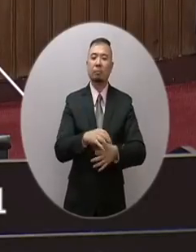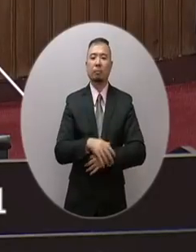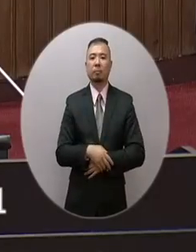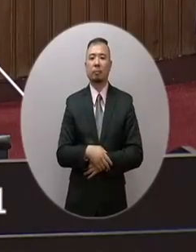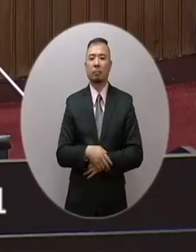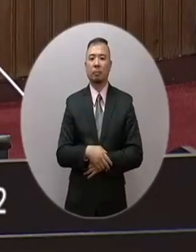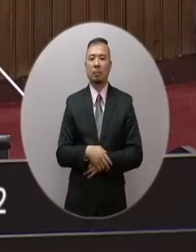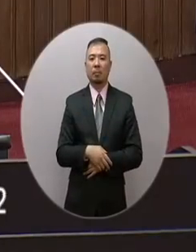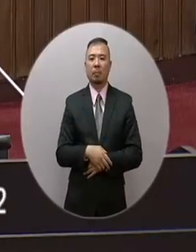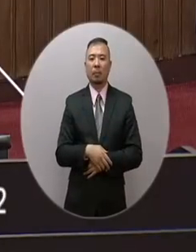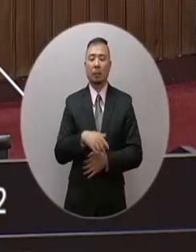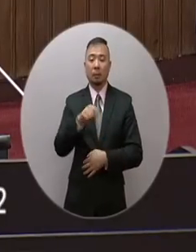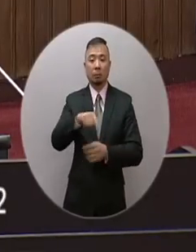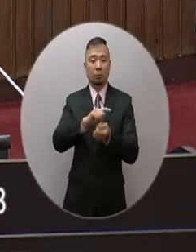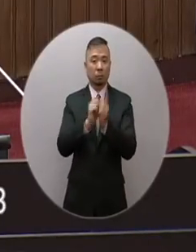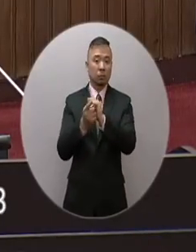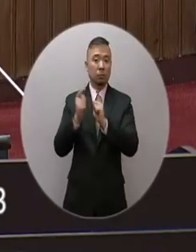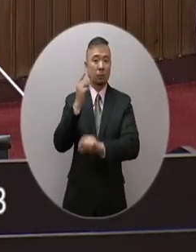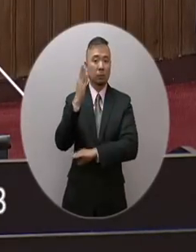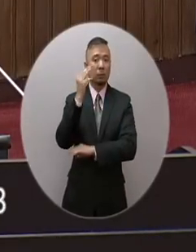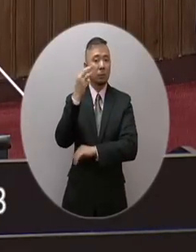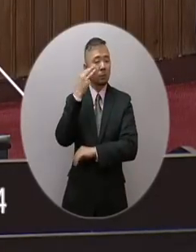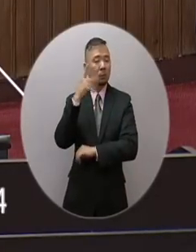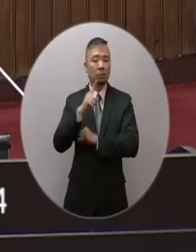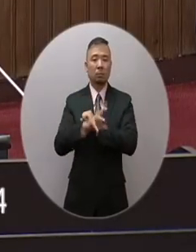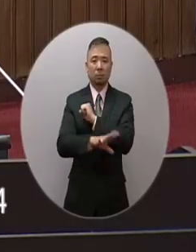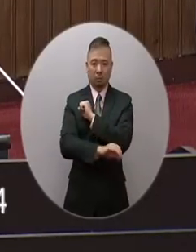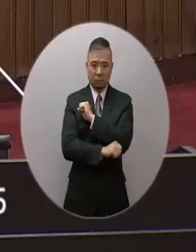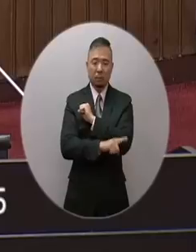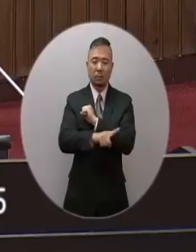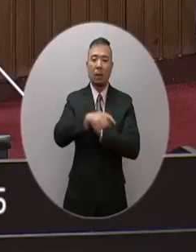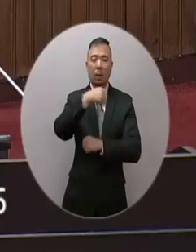政治的基础上，持续推动两岸关